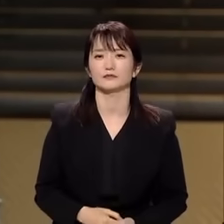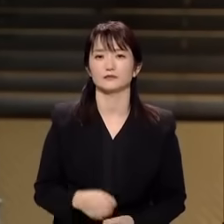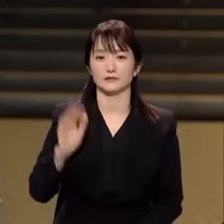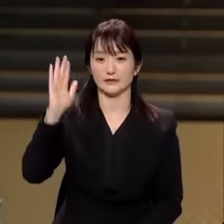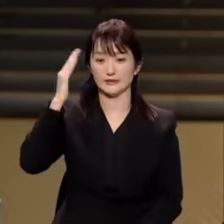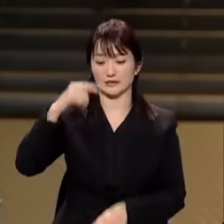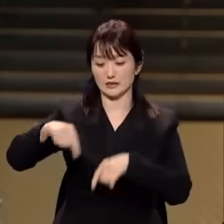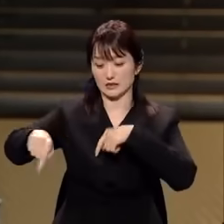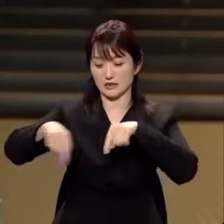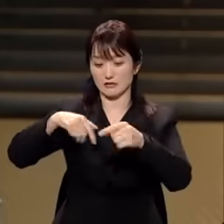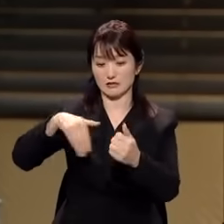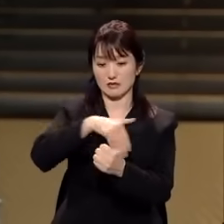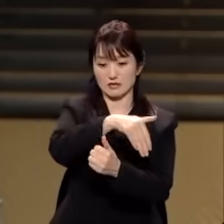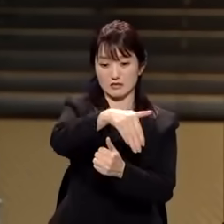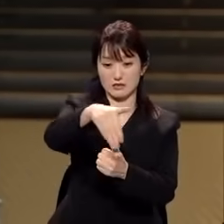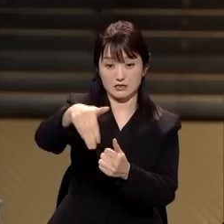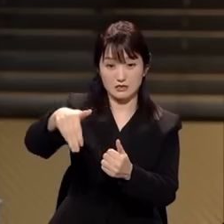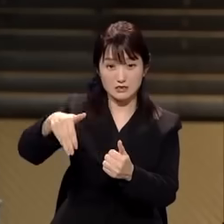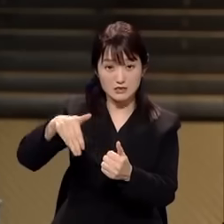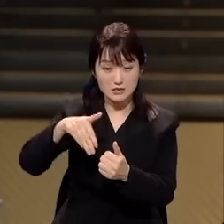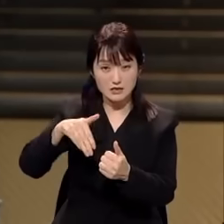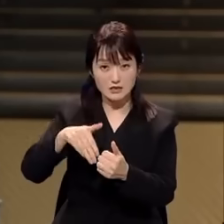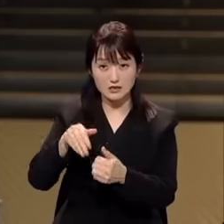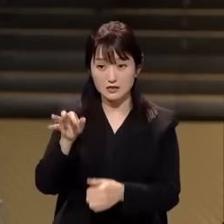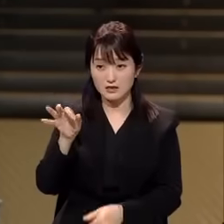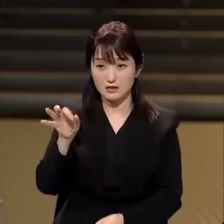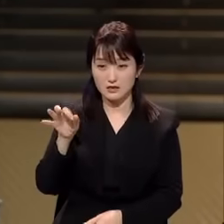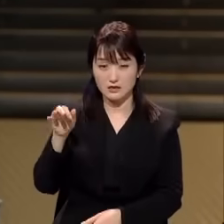자체가 굉장히 좀 극단적으로 좀 대결 구도로